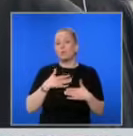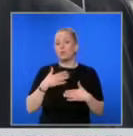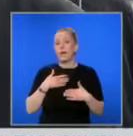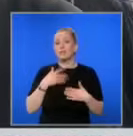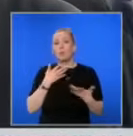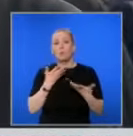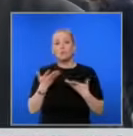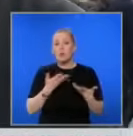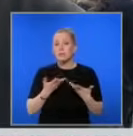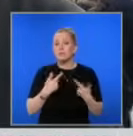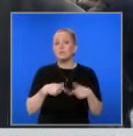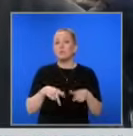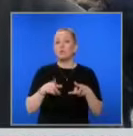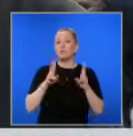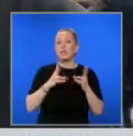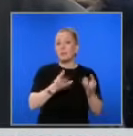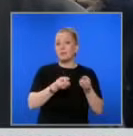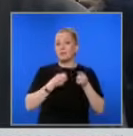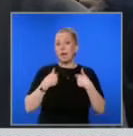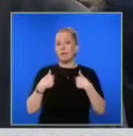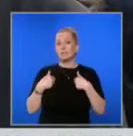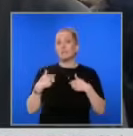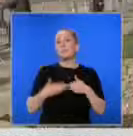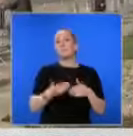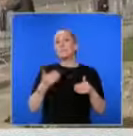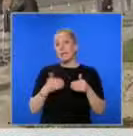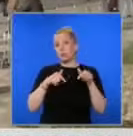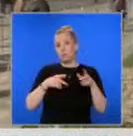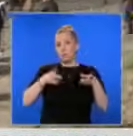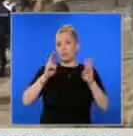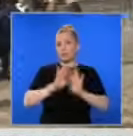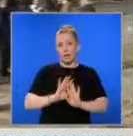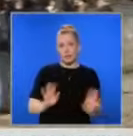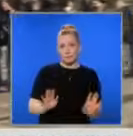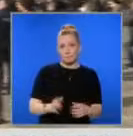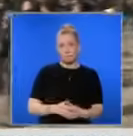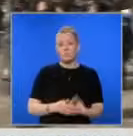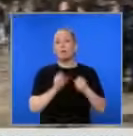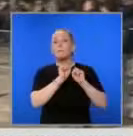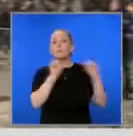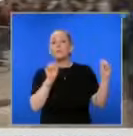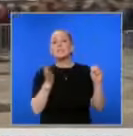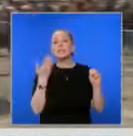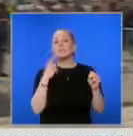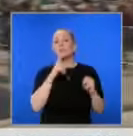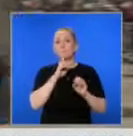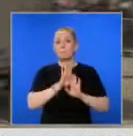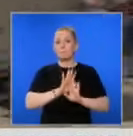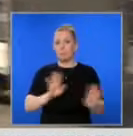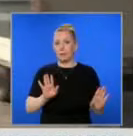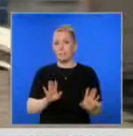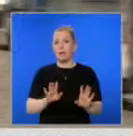обстоятелства и каквото решение да вземат, аз заставам зад това решение. Протестът беше мирен, като или едната, или другата